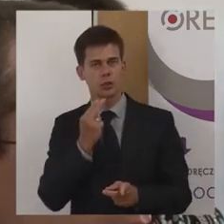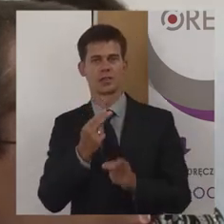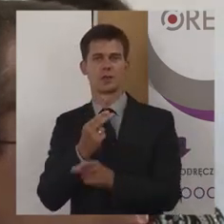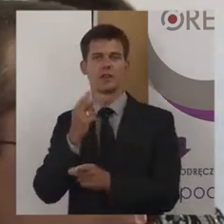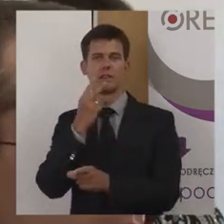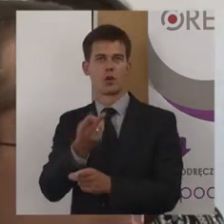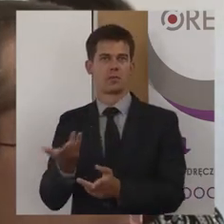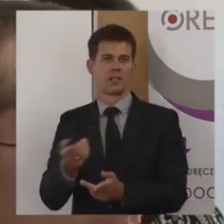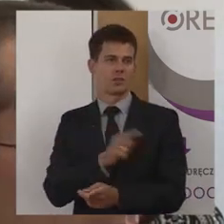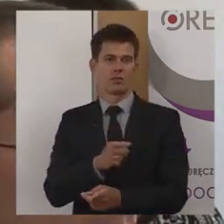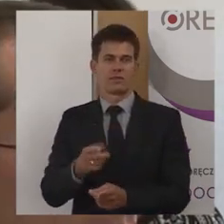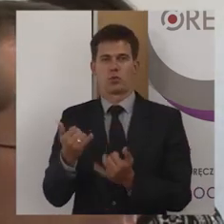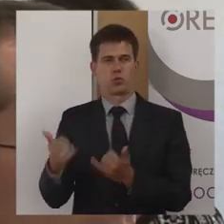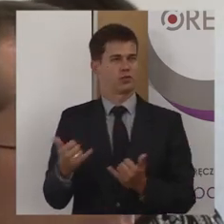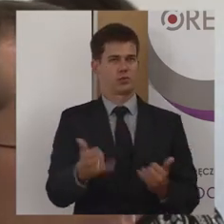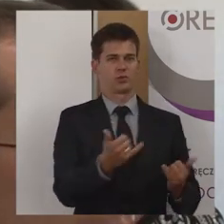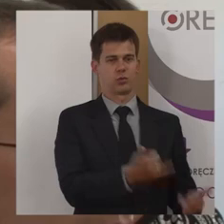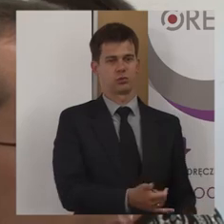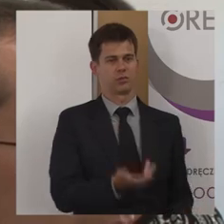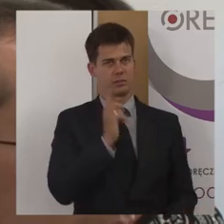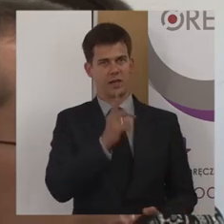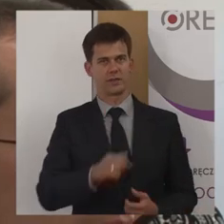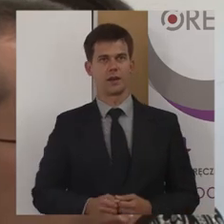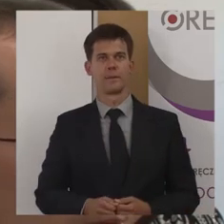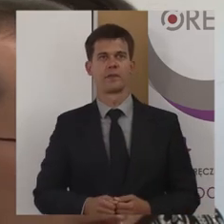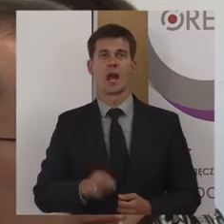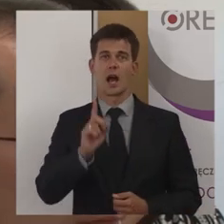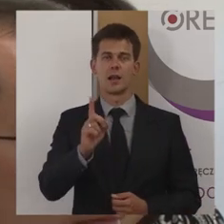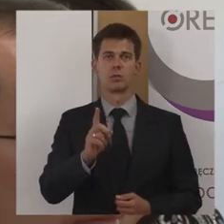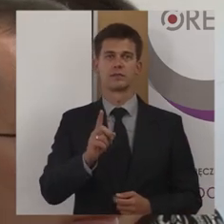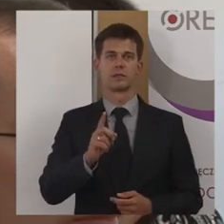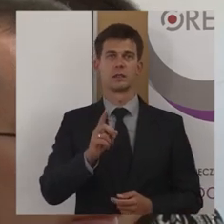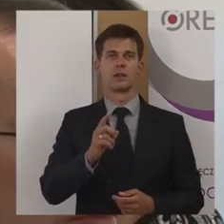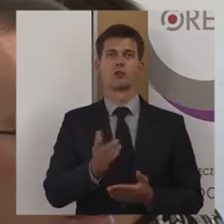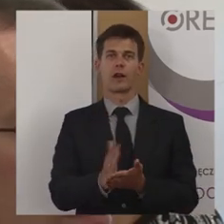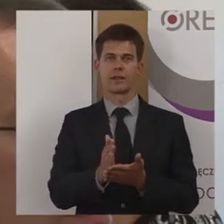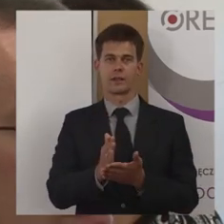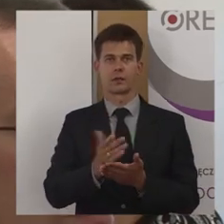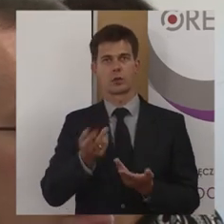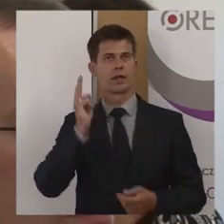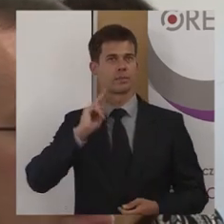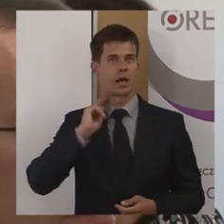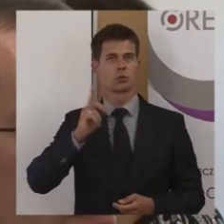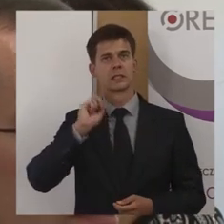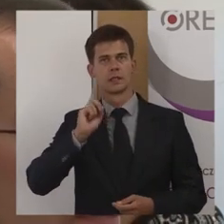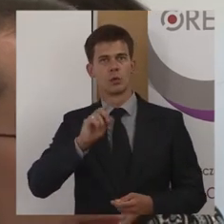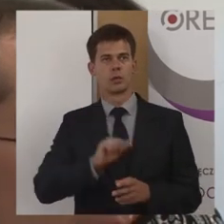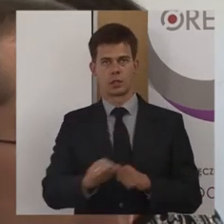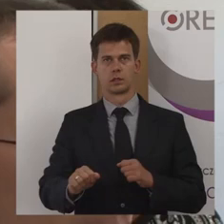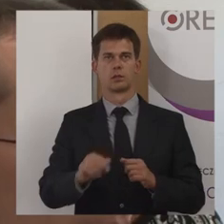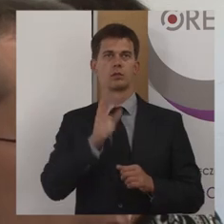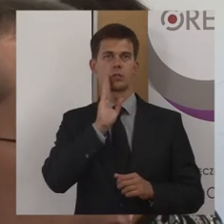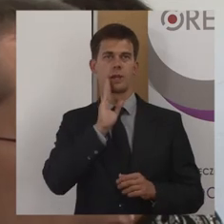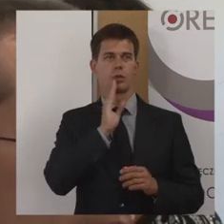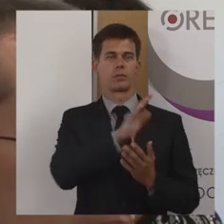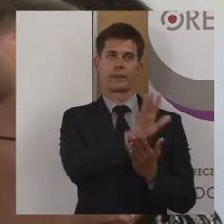na przykład w szkole średniej jak najbardziej istnieje wspólny człon, ponieważ jest dużo treści opartych na zwykłym tekście,